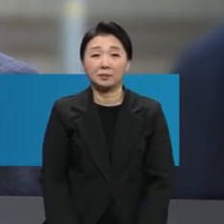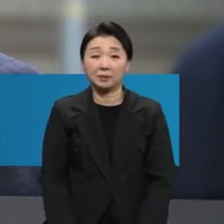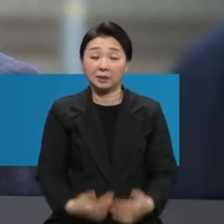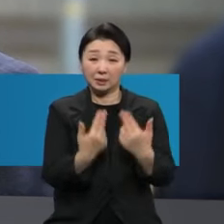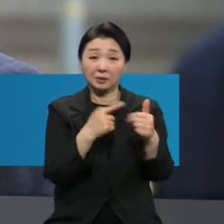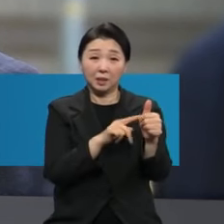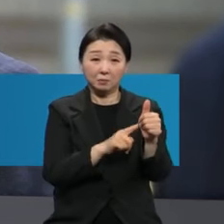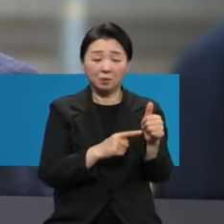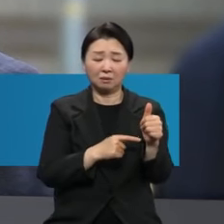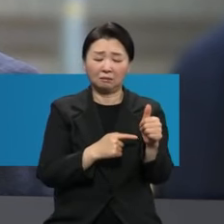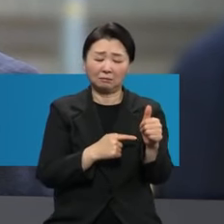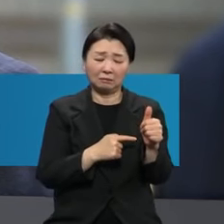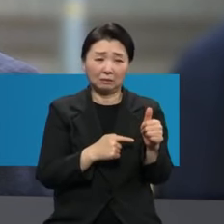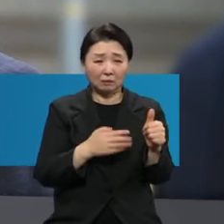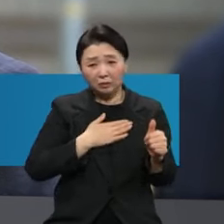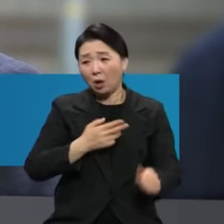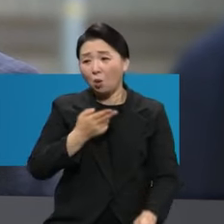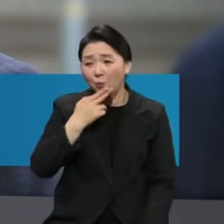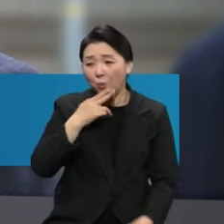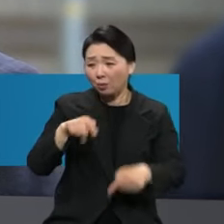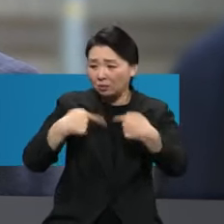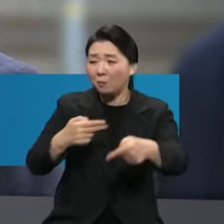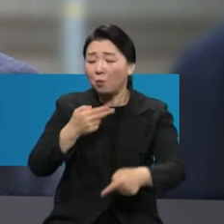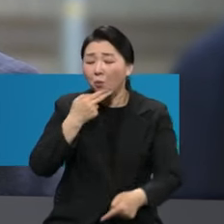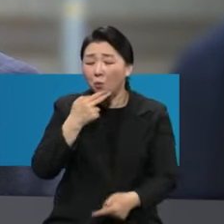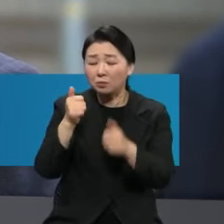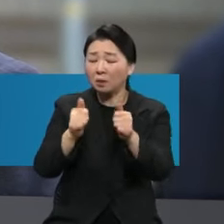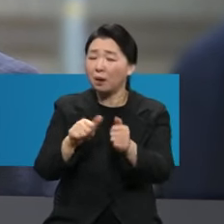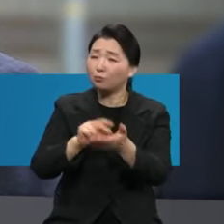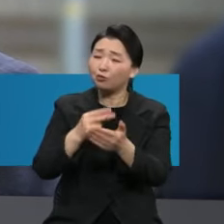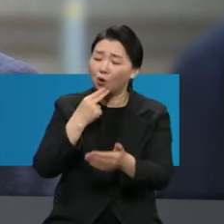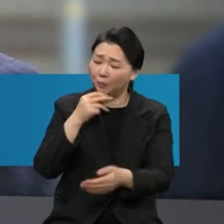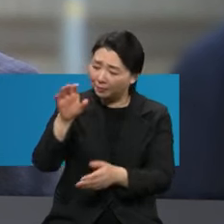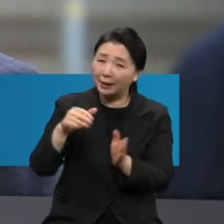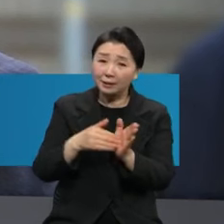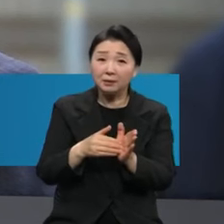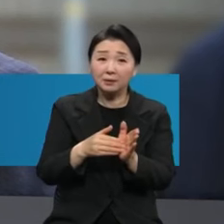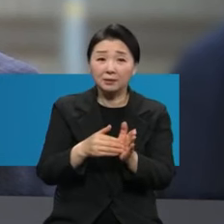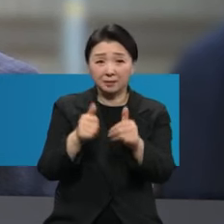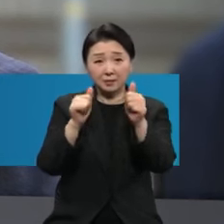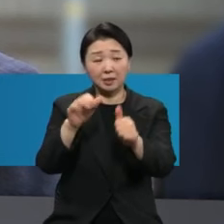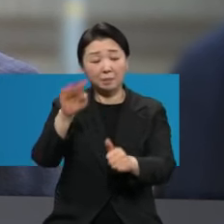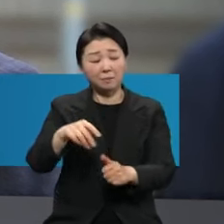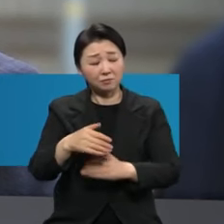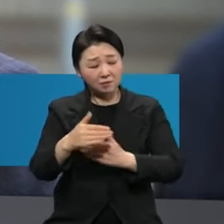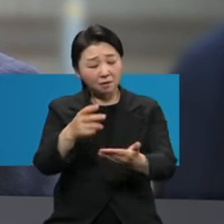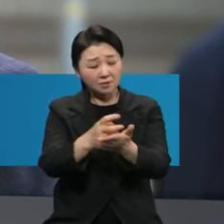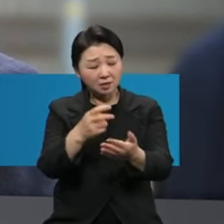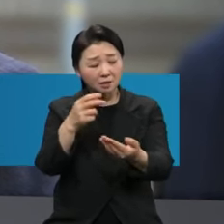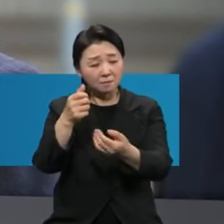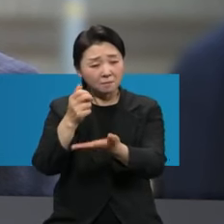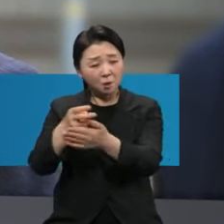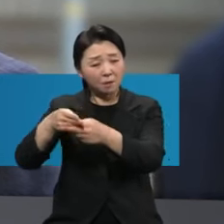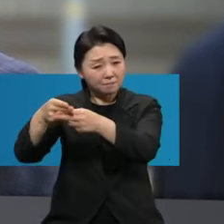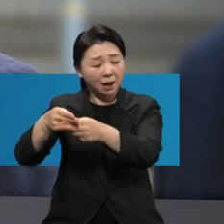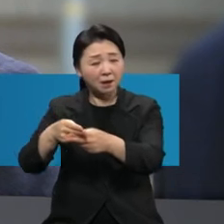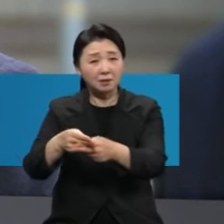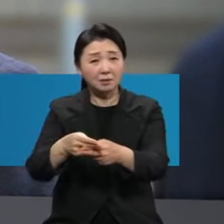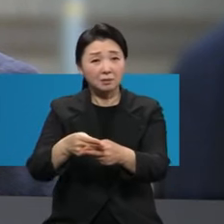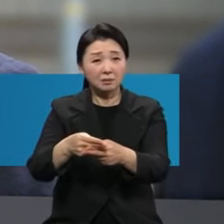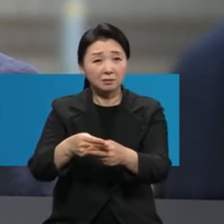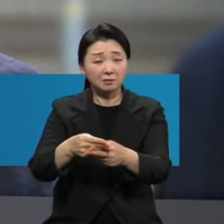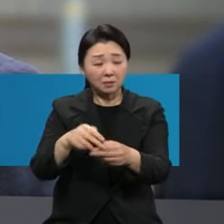대표는 자신이 없어도 재판에 아무런 지장이 없다고 주장했는데 재판부는 절차는 법원이 정한다며 총선